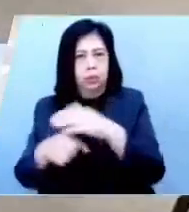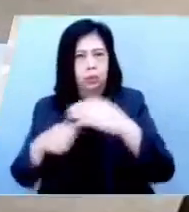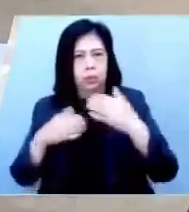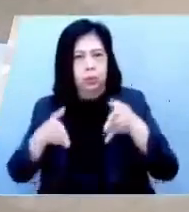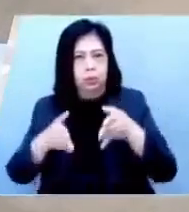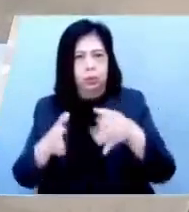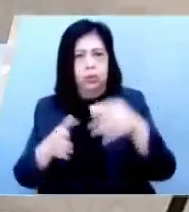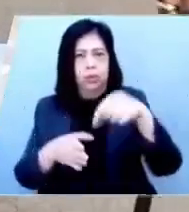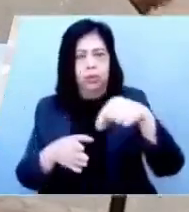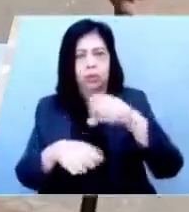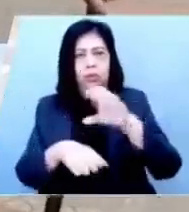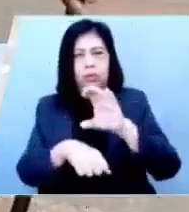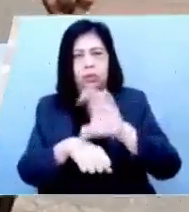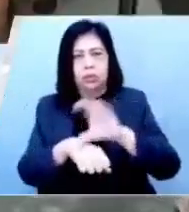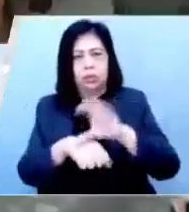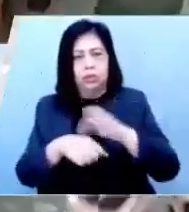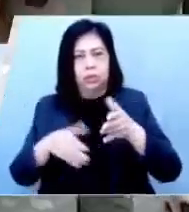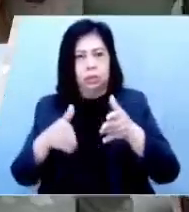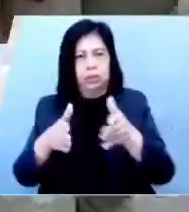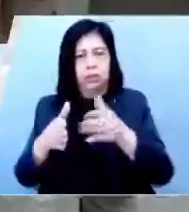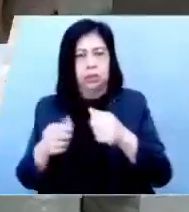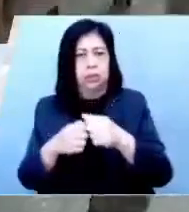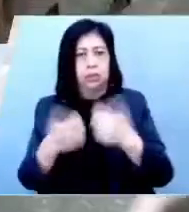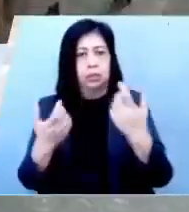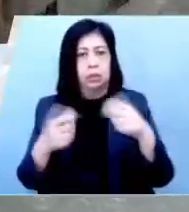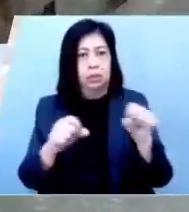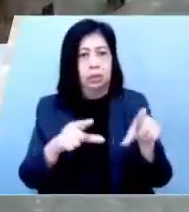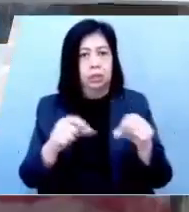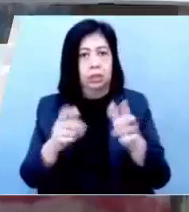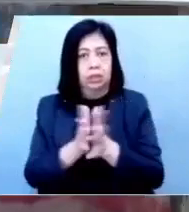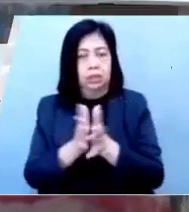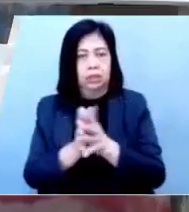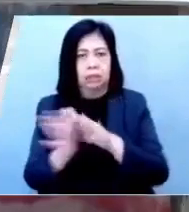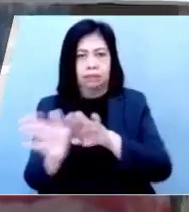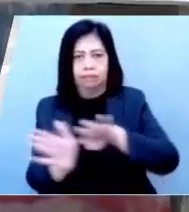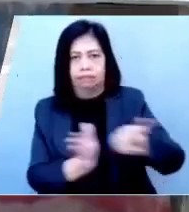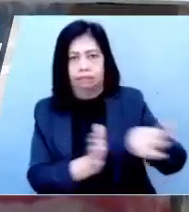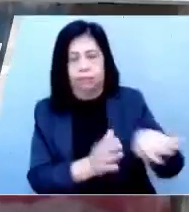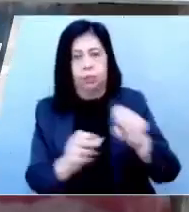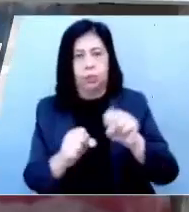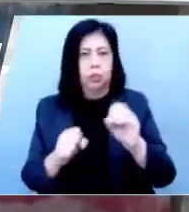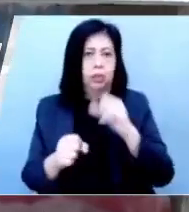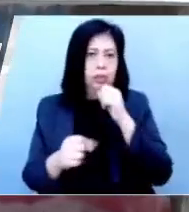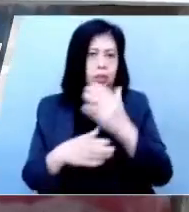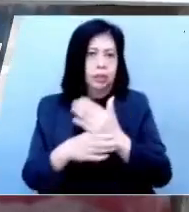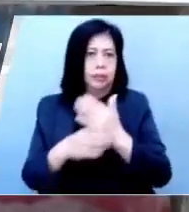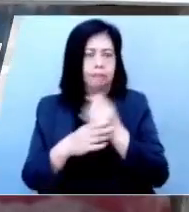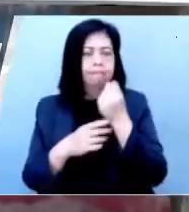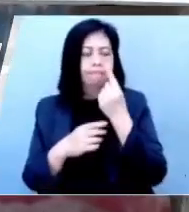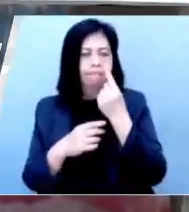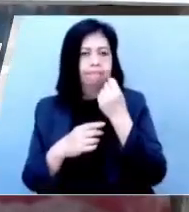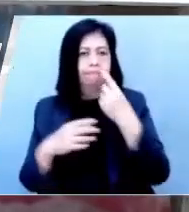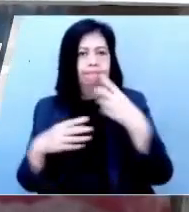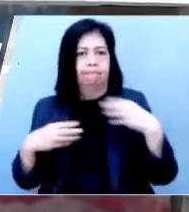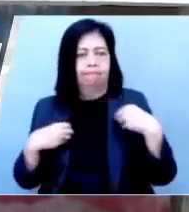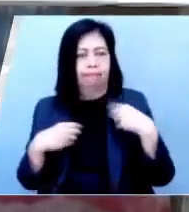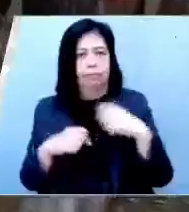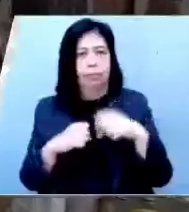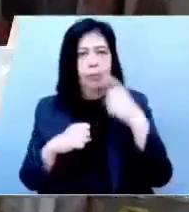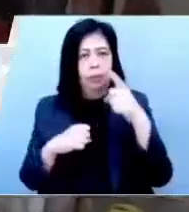ch ang mga sidewalk vendor paalisin din para walang sagabal inuunawa na lang po namin para po kayo ng s